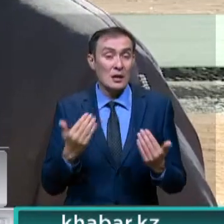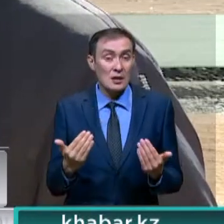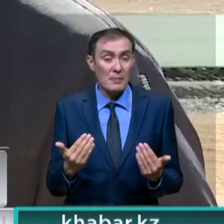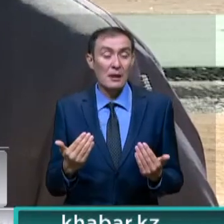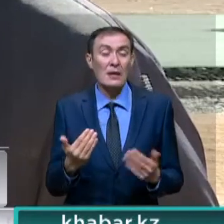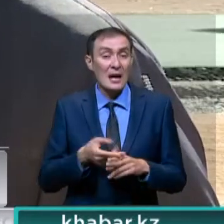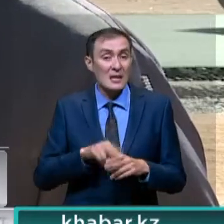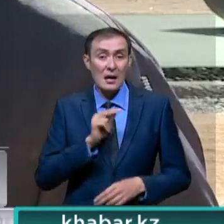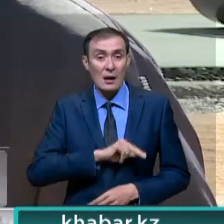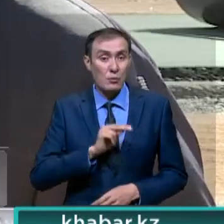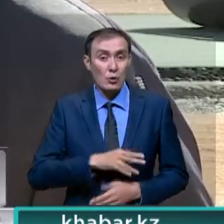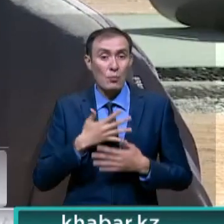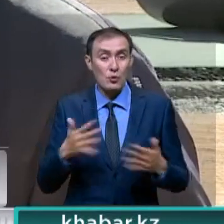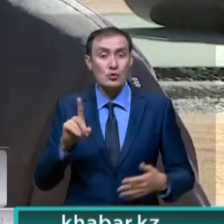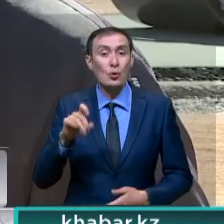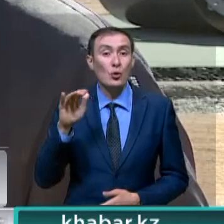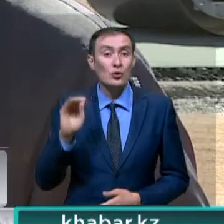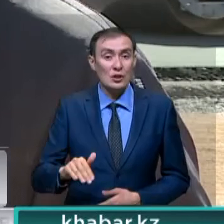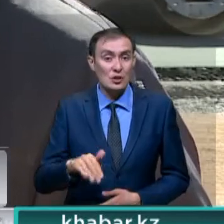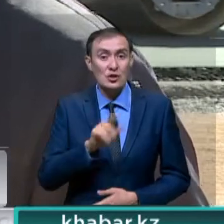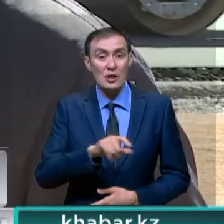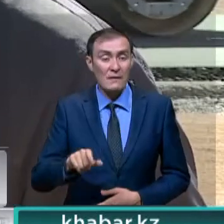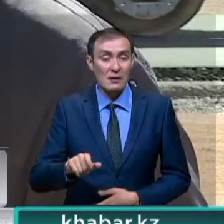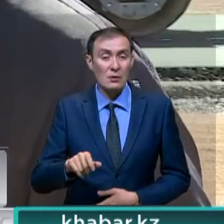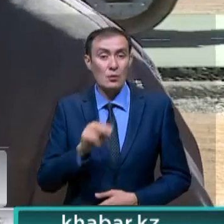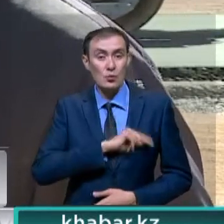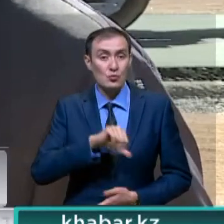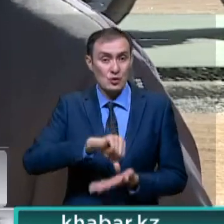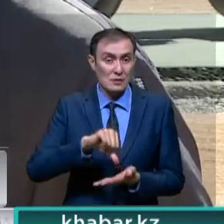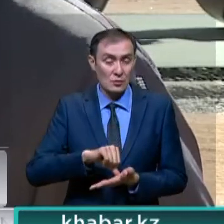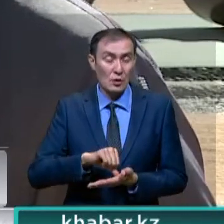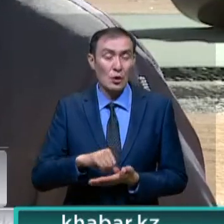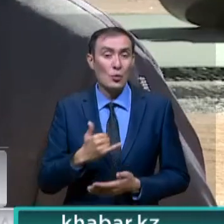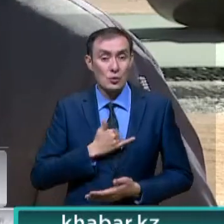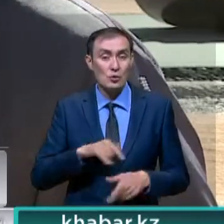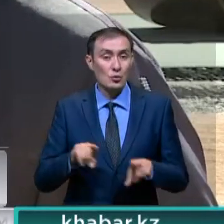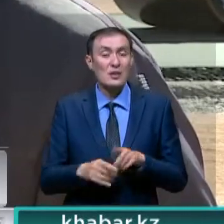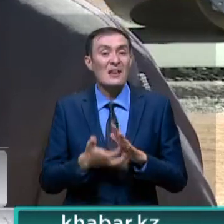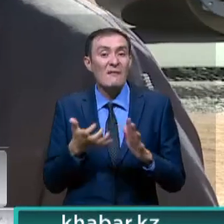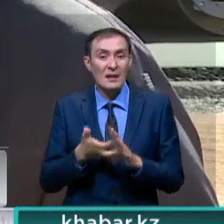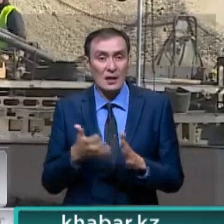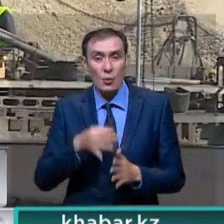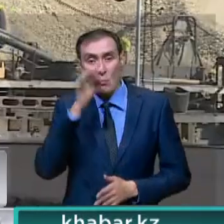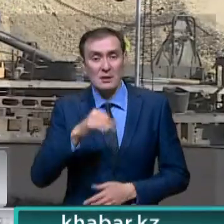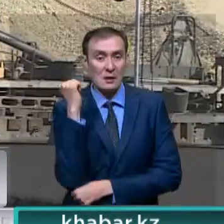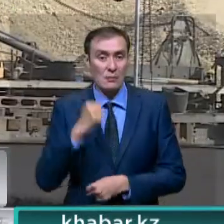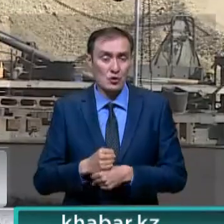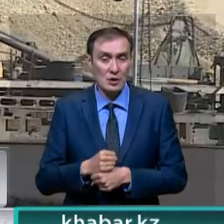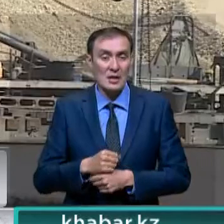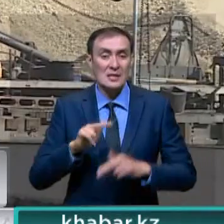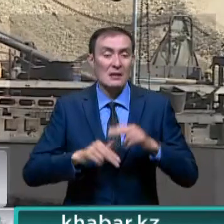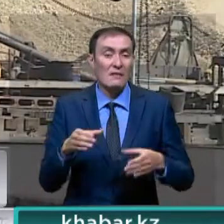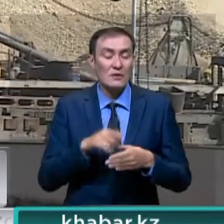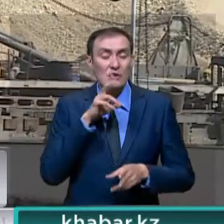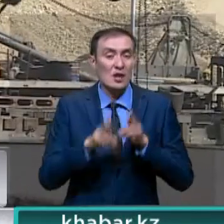на этих работах уже более 100 тысяч человек задействовано. И, соответственно, у нас тоже нехватка количества кадров. Подрядчики сетуют.